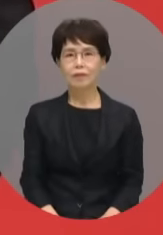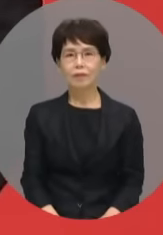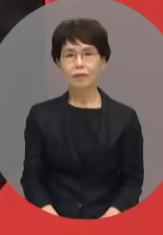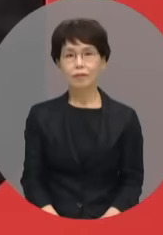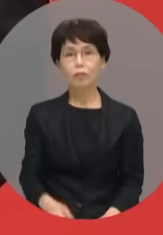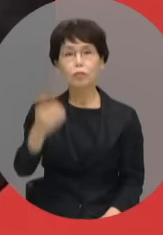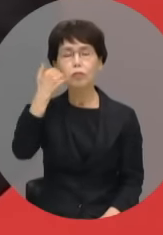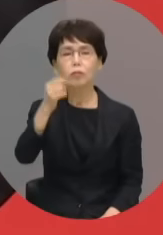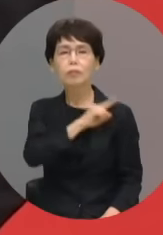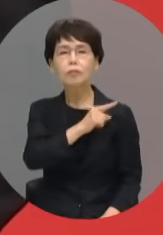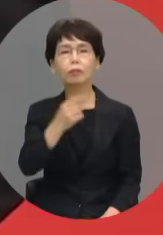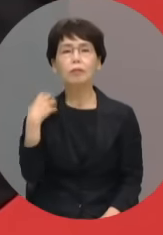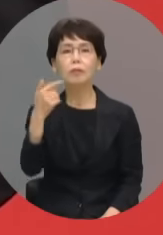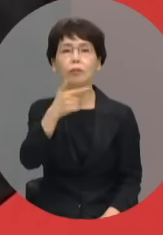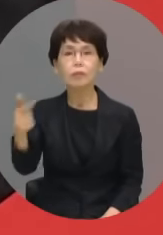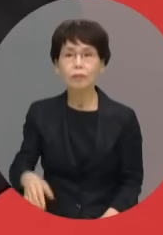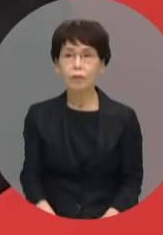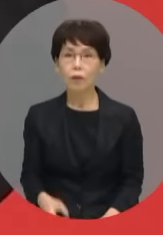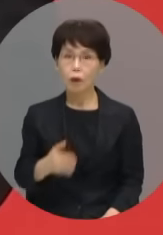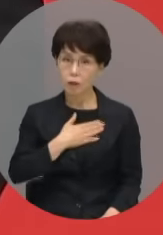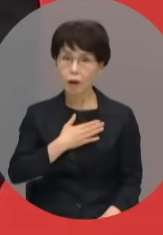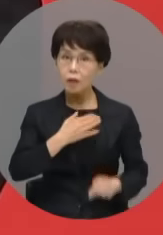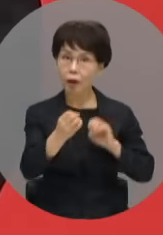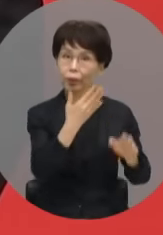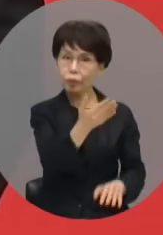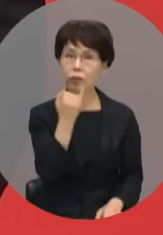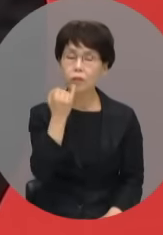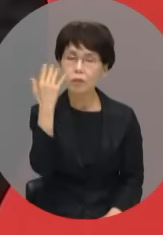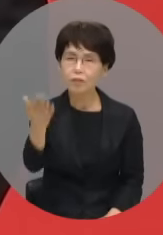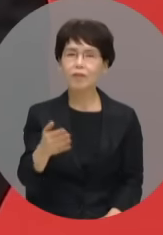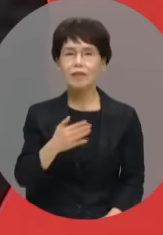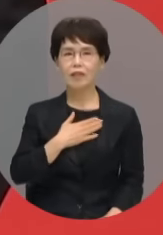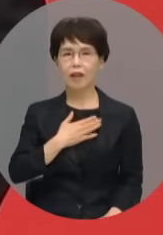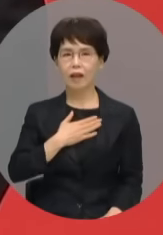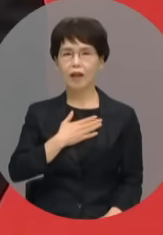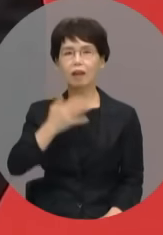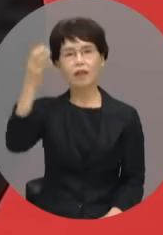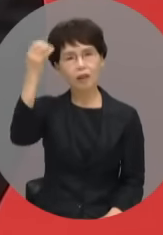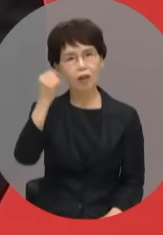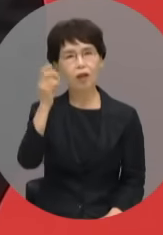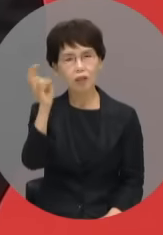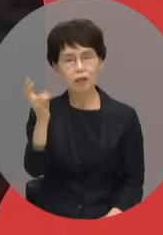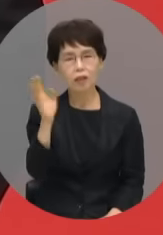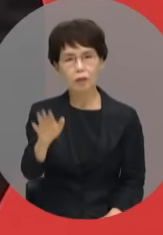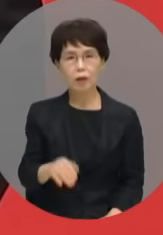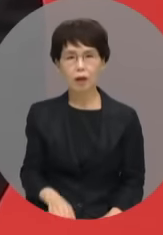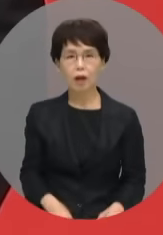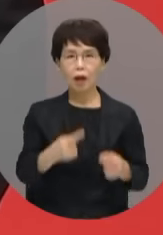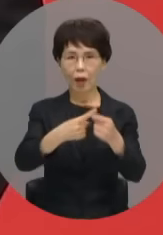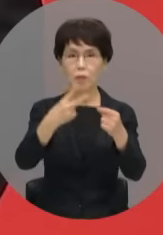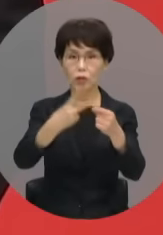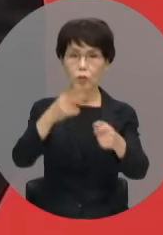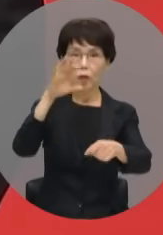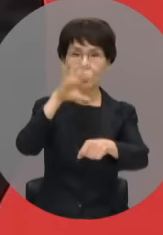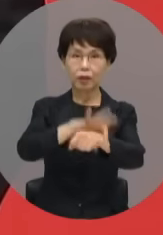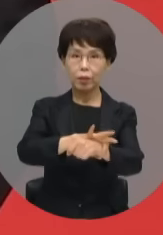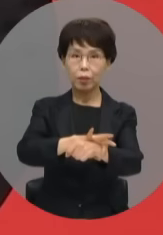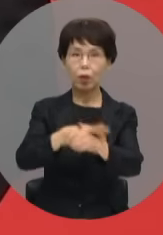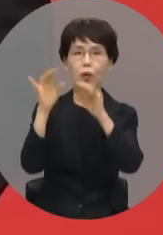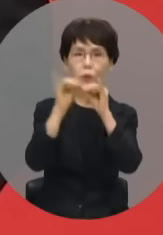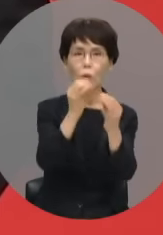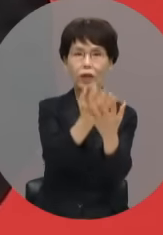누가 가장 큰 책임을 가질 수 제가 답변 드려도 있게 될까요? 되는지. 예. 제가, 기억하시겠지만 두 번의 체포동의안을 직접